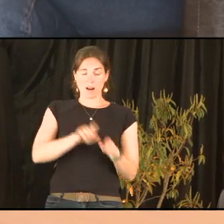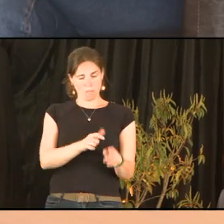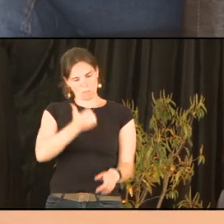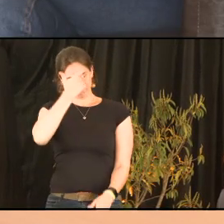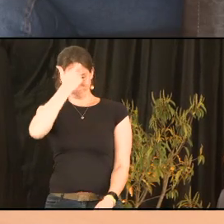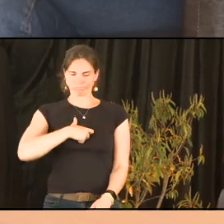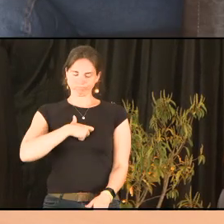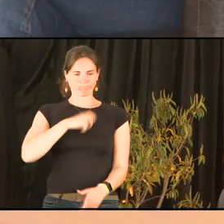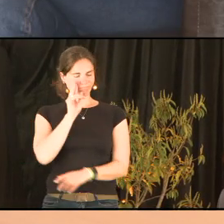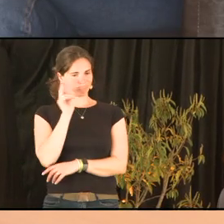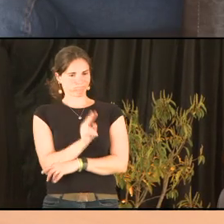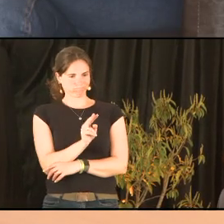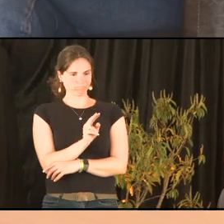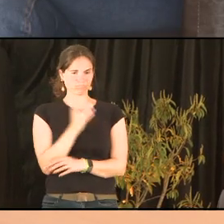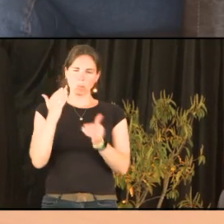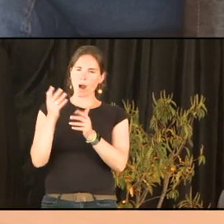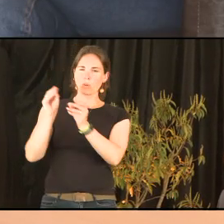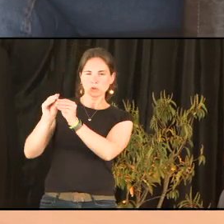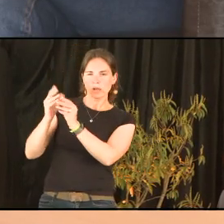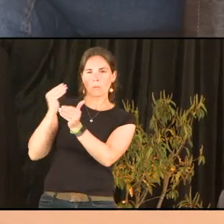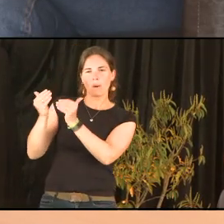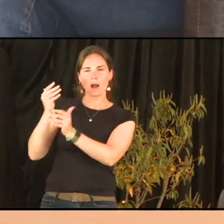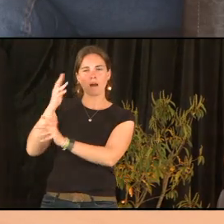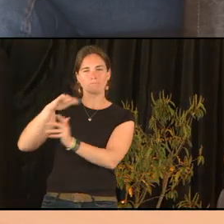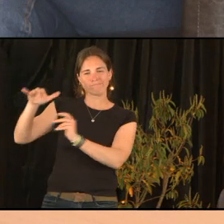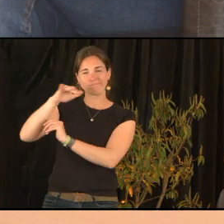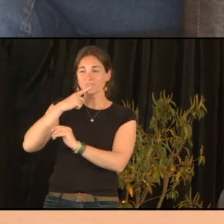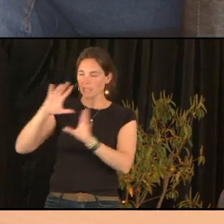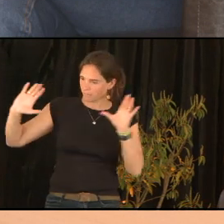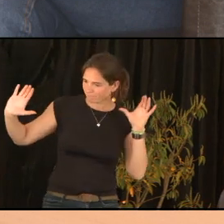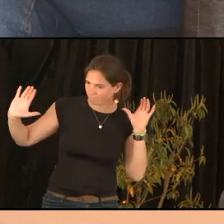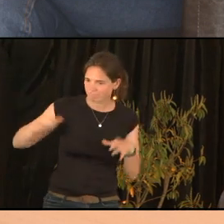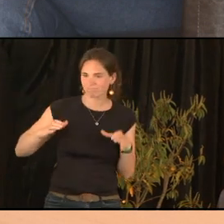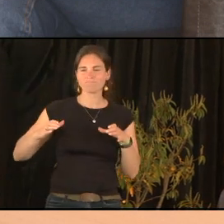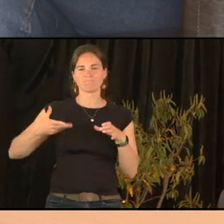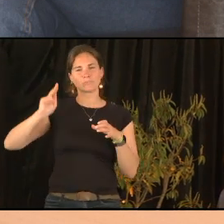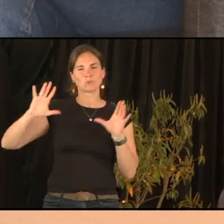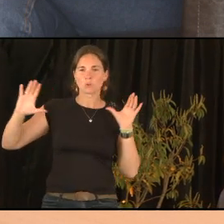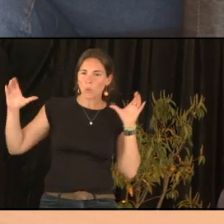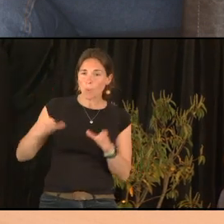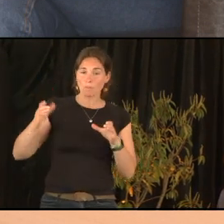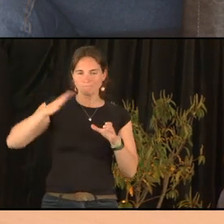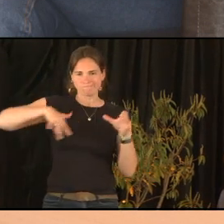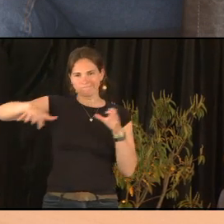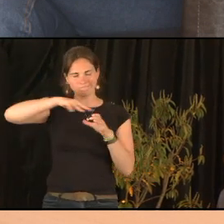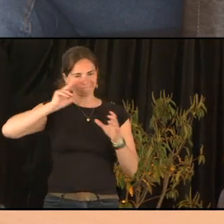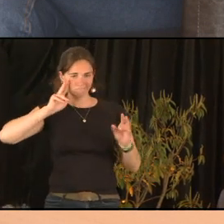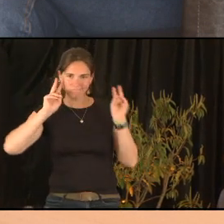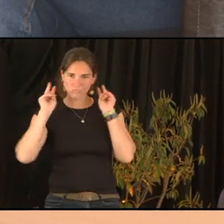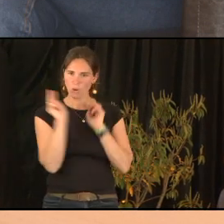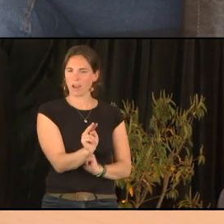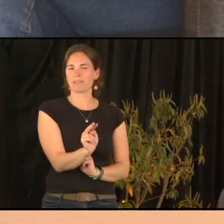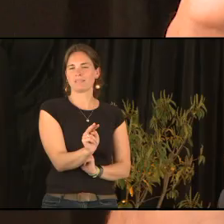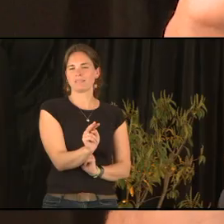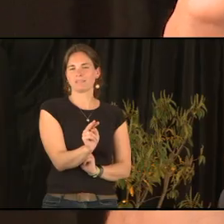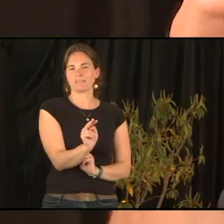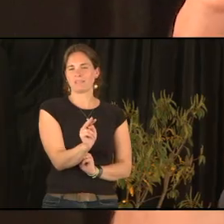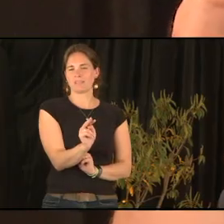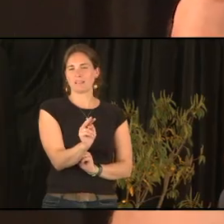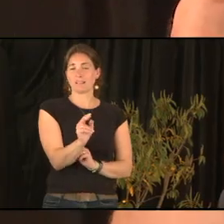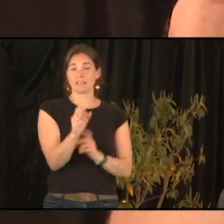sujet en différenciation avec des objets, avec d'autres sujets, mais qui devait se penser de manière collective soi-même. Et donc il y avait le